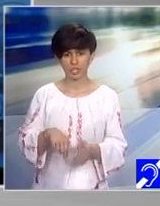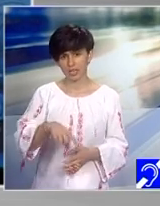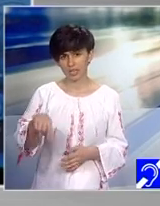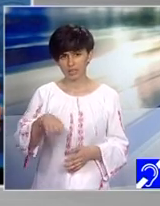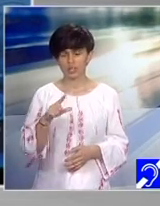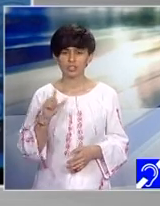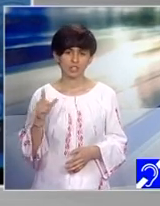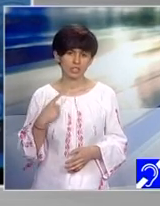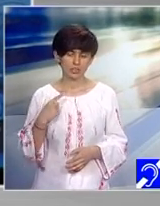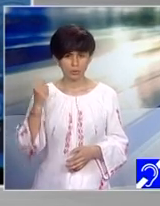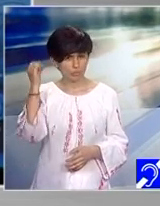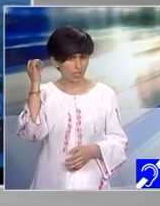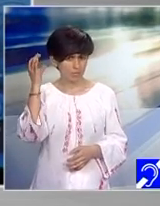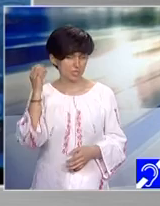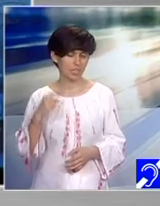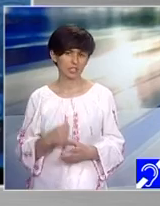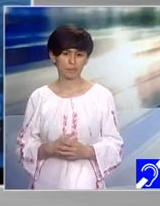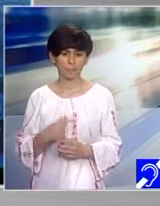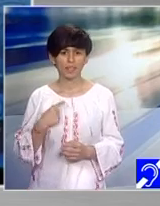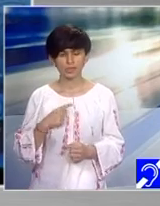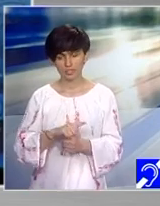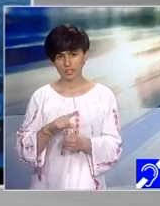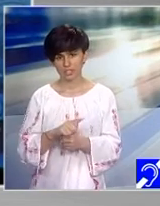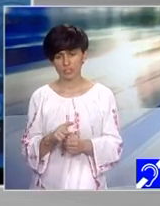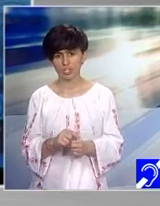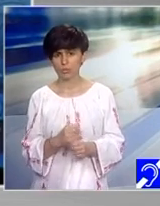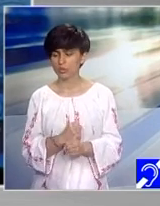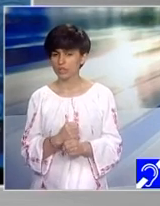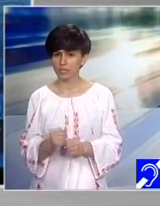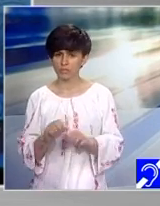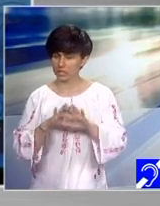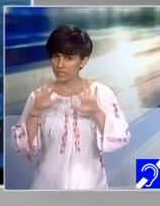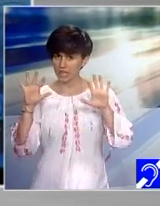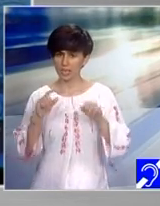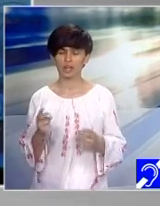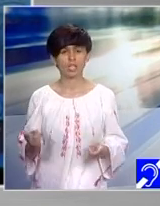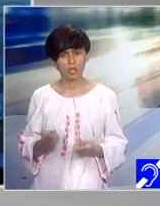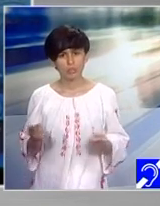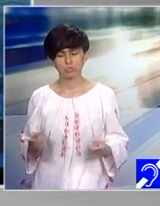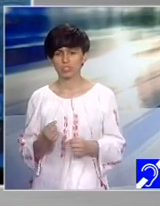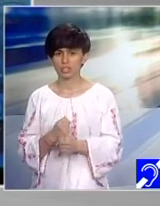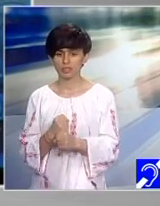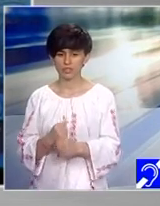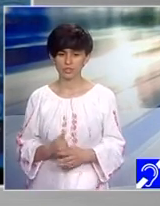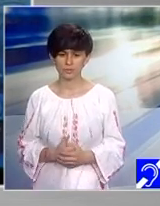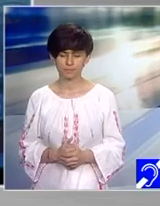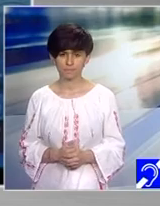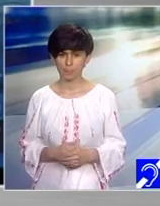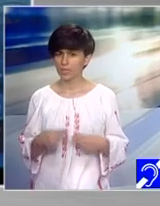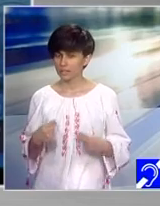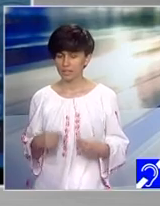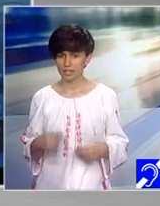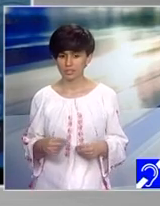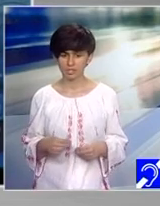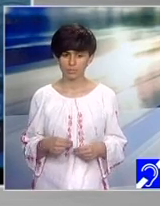să fie bine, să fie mai bine, ci sunt niște chestiuni foarte punctuale, sunt ușor de făcut. De exemplu,